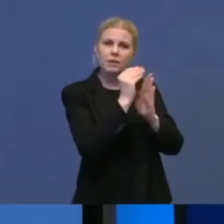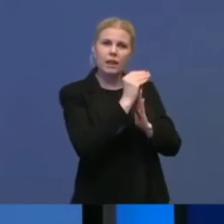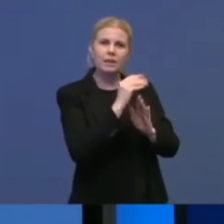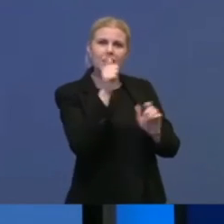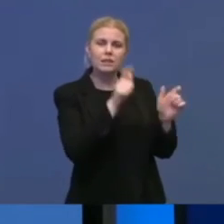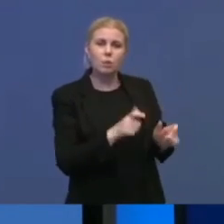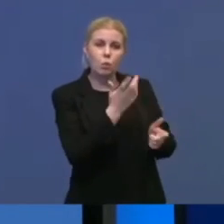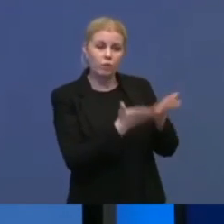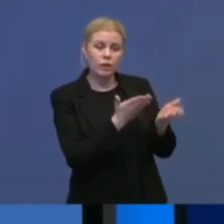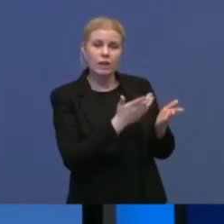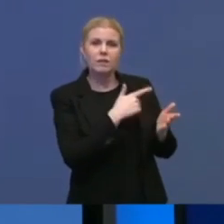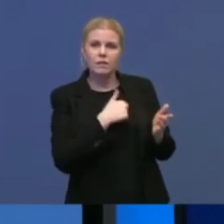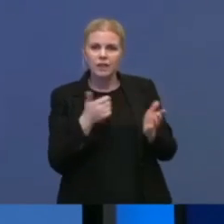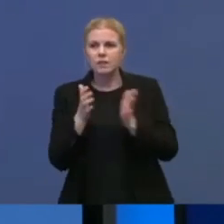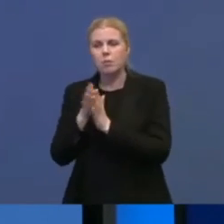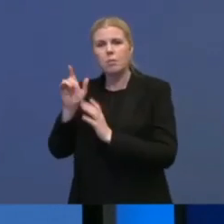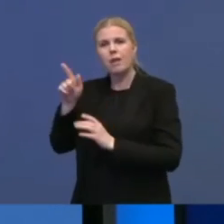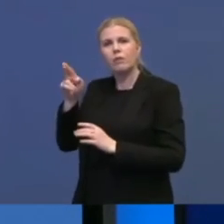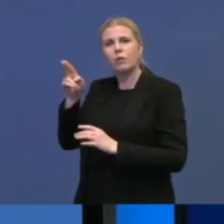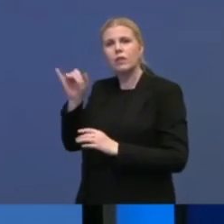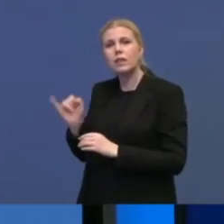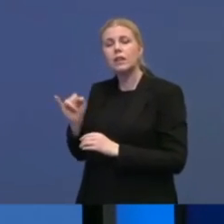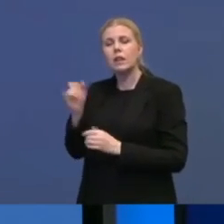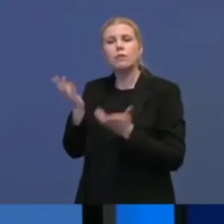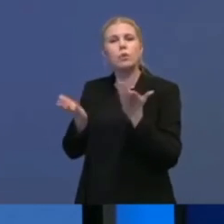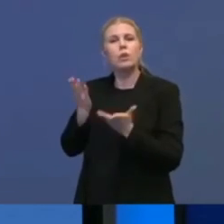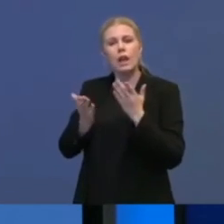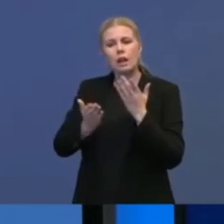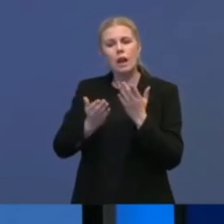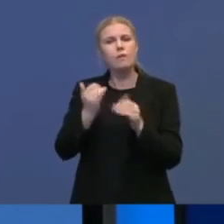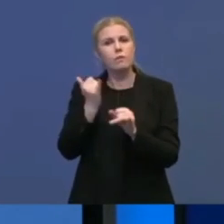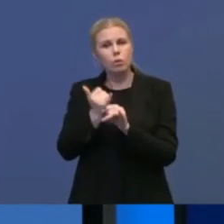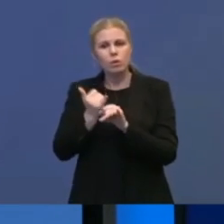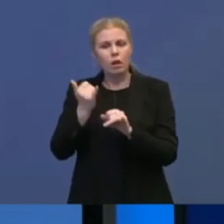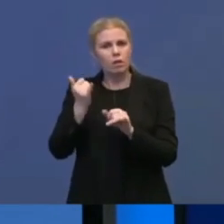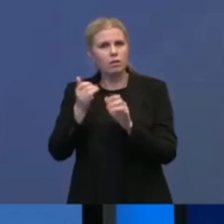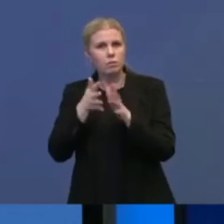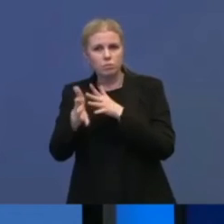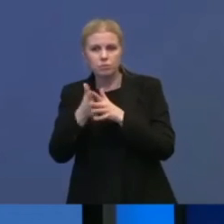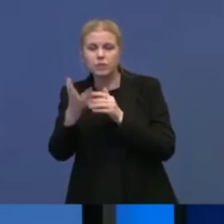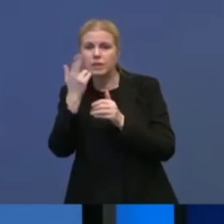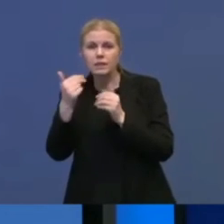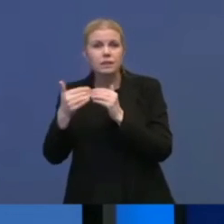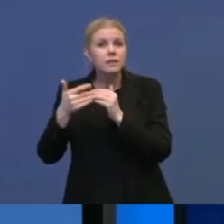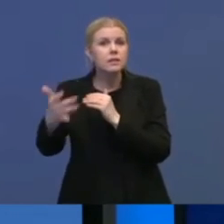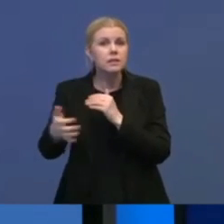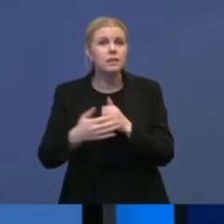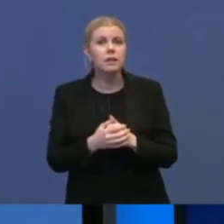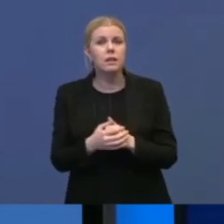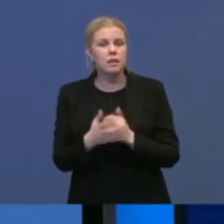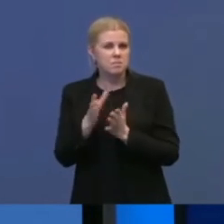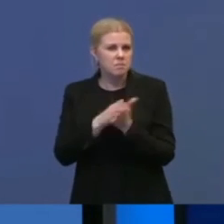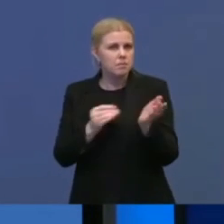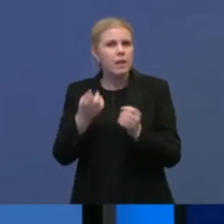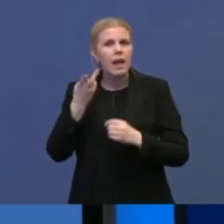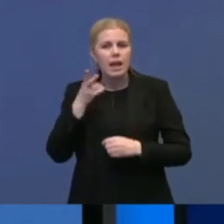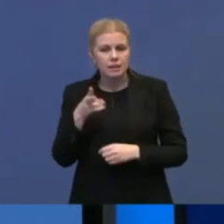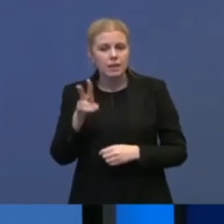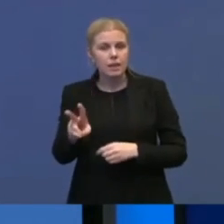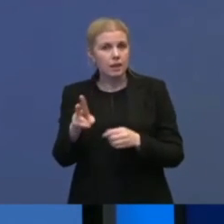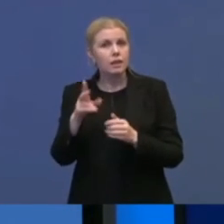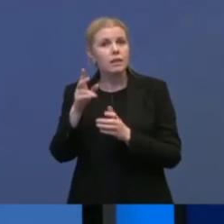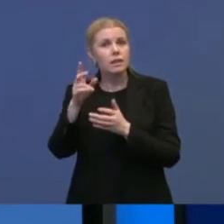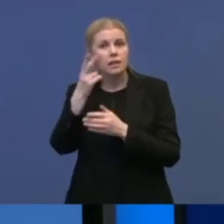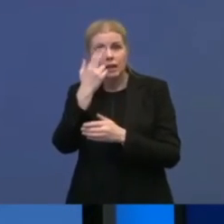saabsan digmuoyinka. Ayadolgu salayna ya qeiba inu khattarada uusub ayaan annaaga iyo mahatka afmaatka diwa inu si chokta u qeiba in doona baaheda